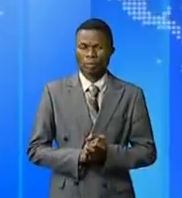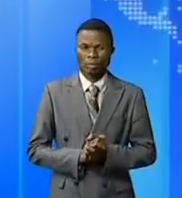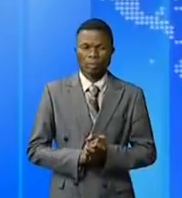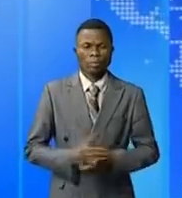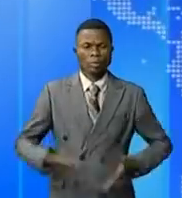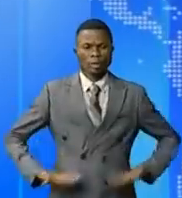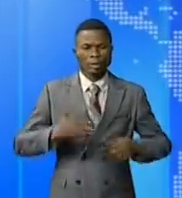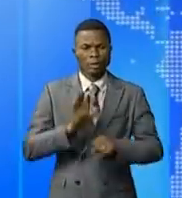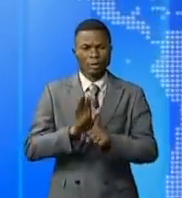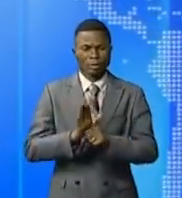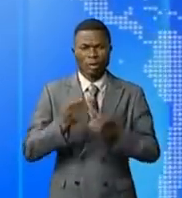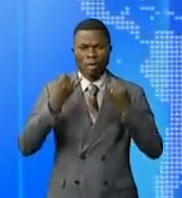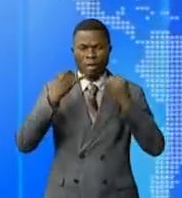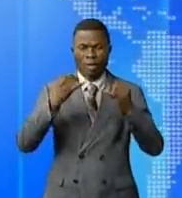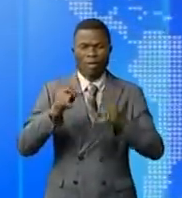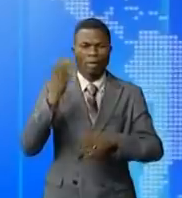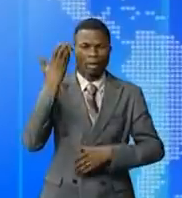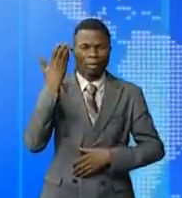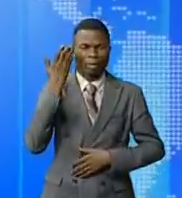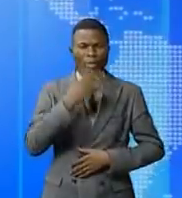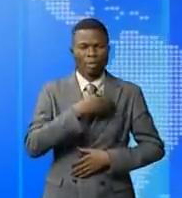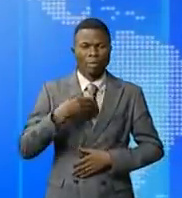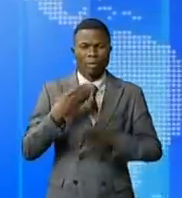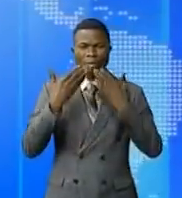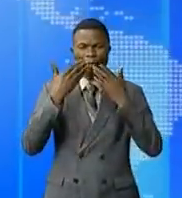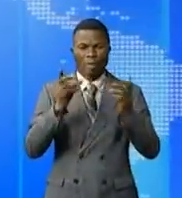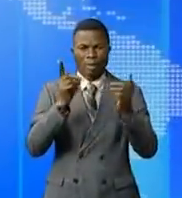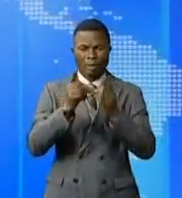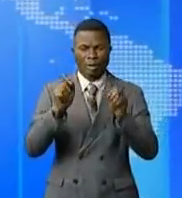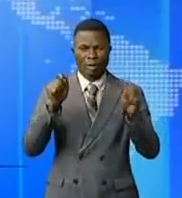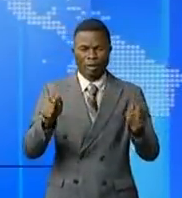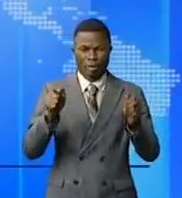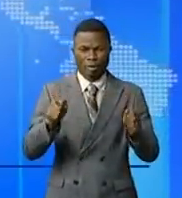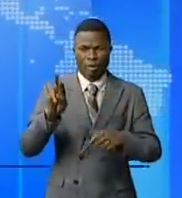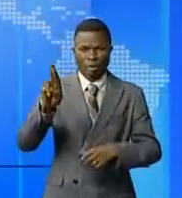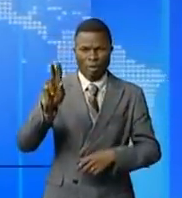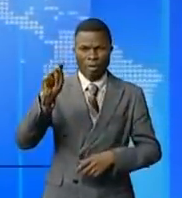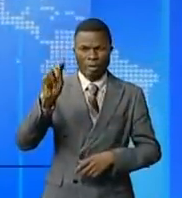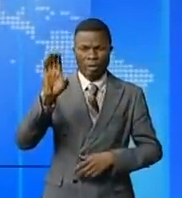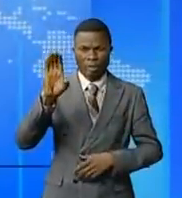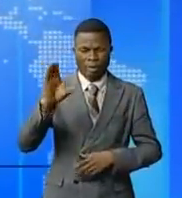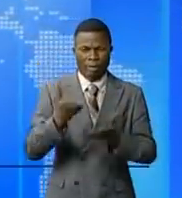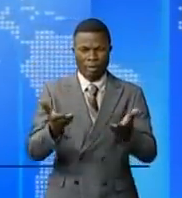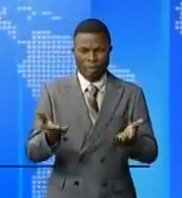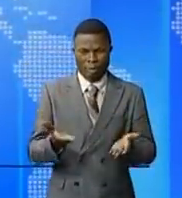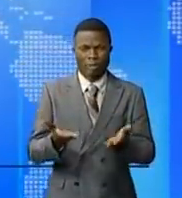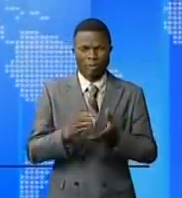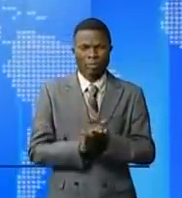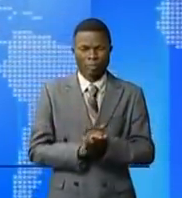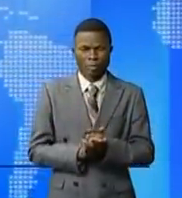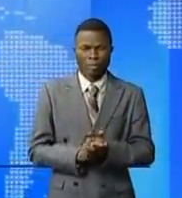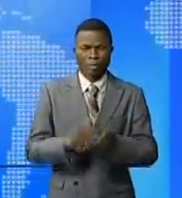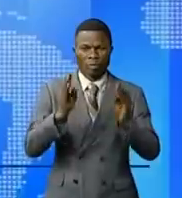Tout le plaisir est pour nous de vous informer. Mesdames, Messieurs, bonsoir et merci d'être avec nous dans ce journal sur la télévision nationale congolaise. La